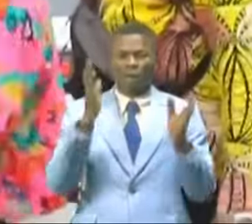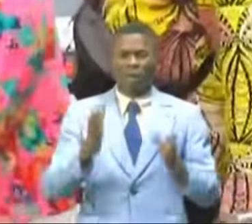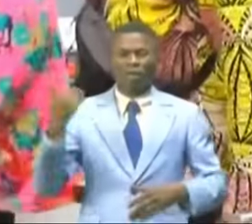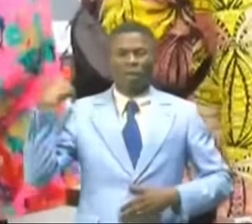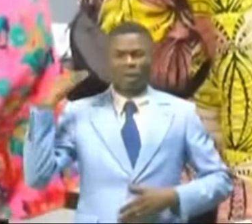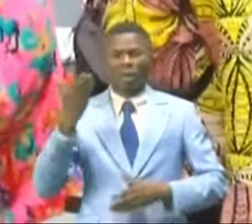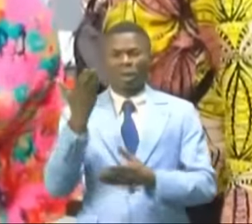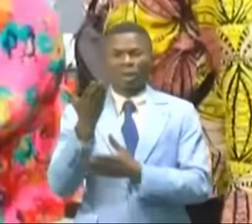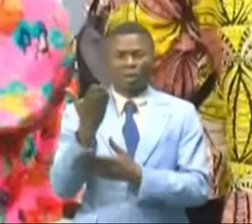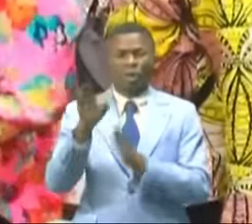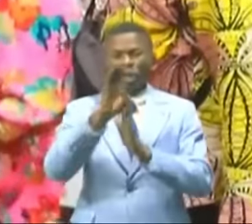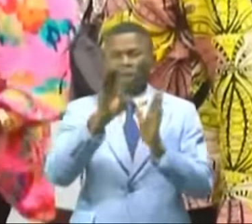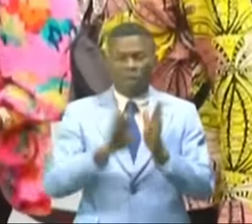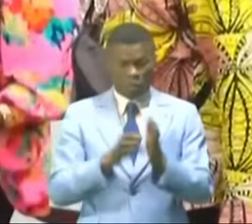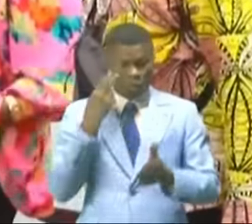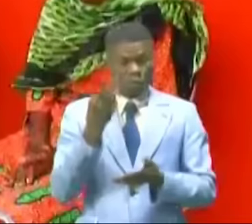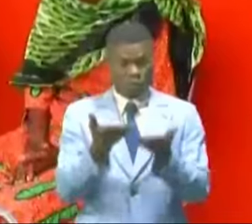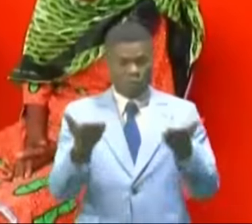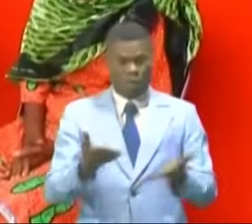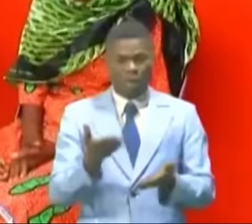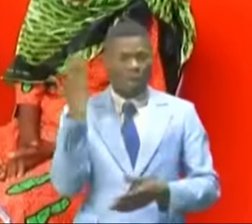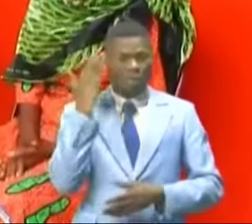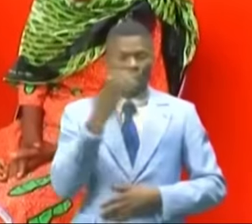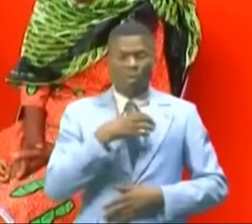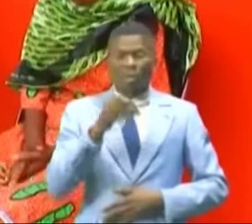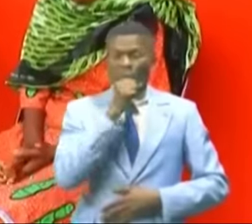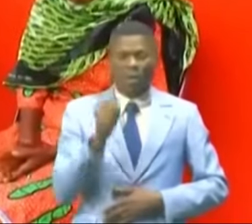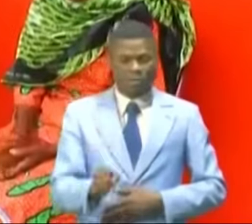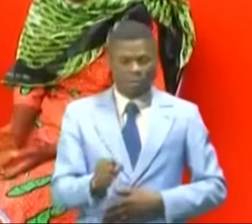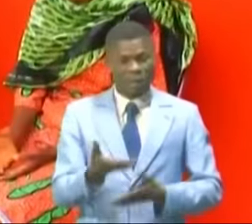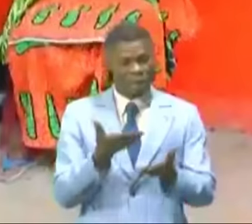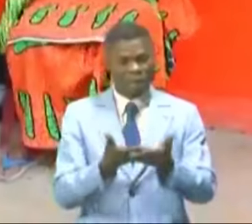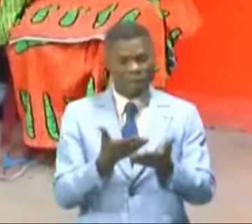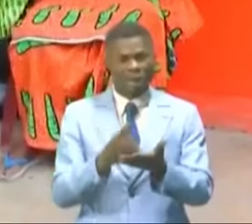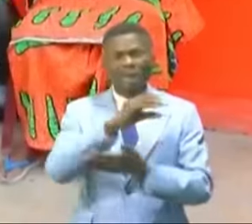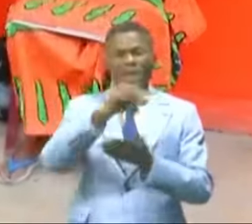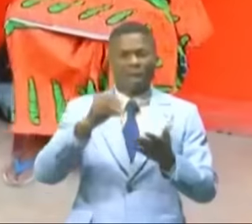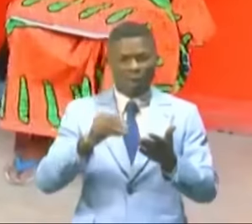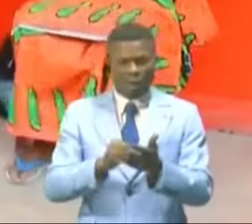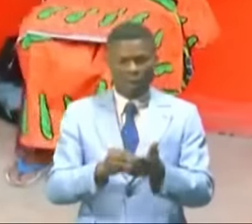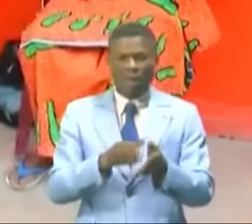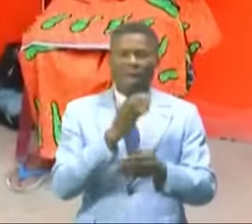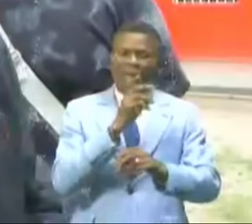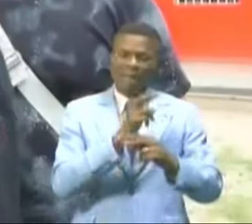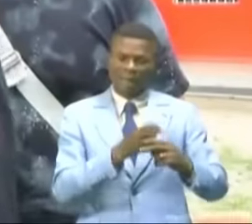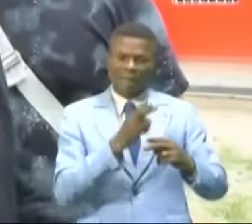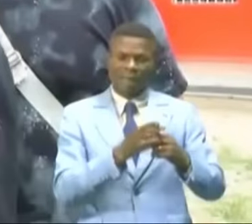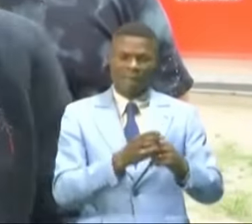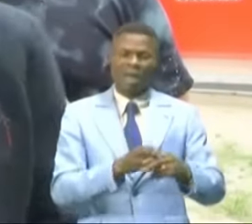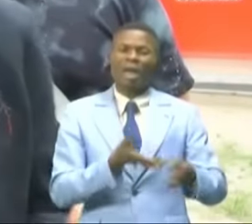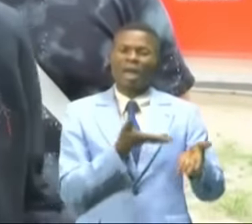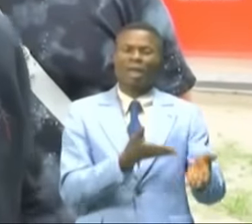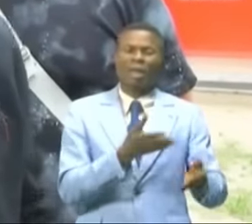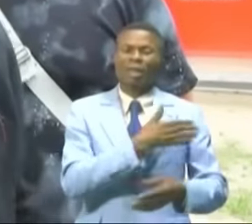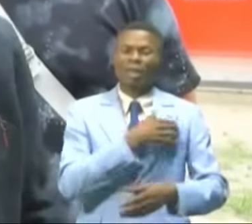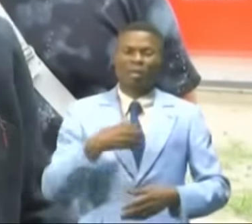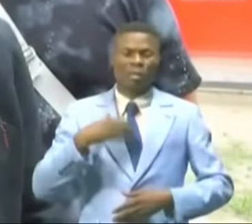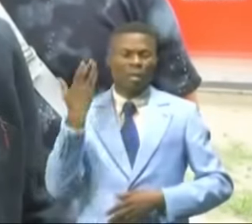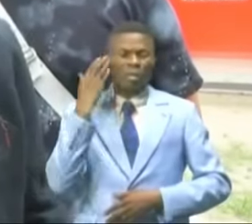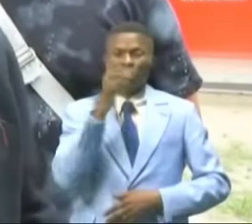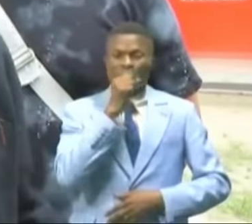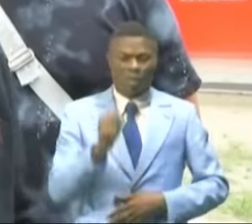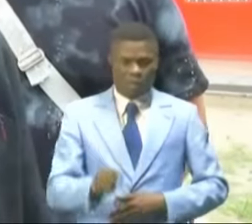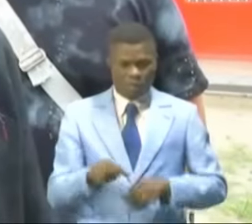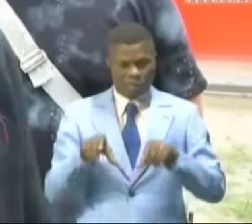les conditions que nous avons trouvées ici sur place. Parce que ça, c'est un centre d'hébergement de vieillards qui est géré par l'État congolais.